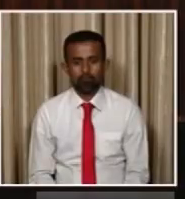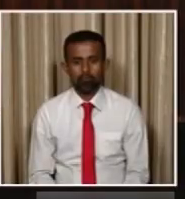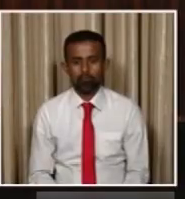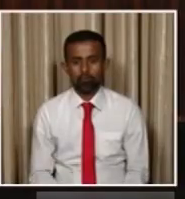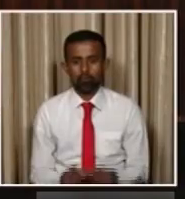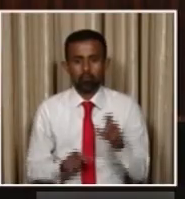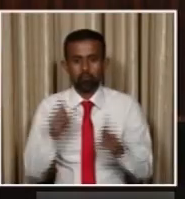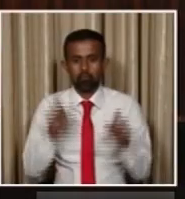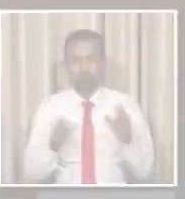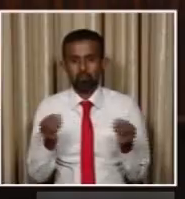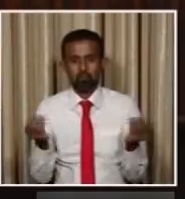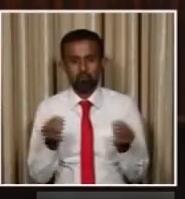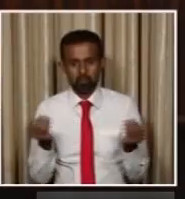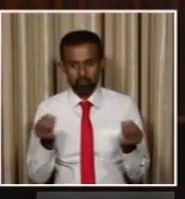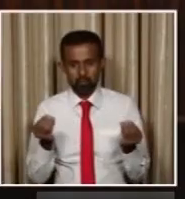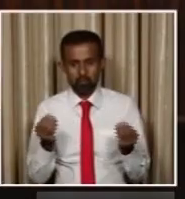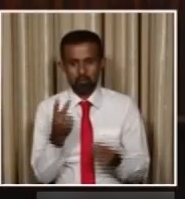ඝනපූර්ණයේ නොමැති නිසා